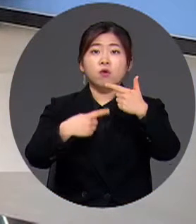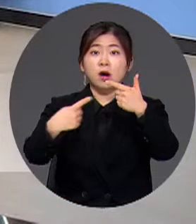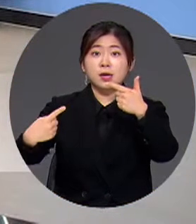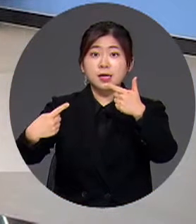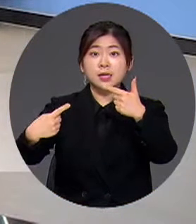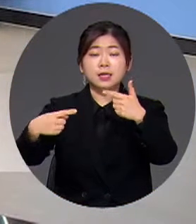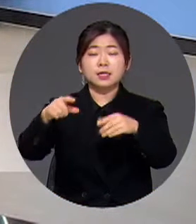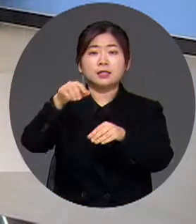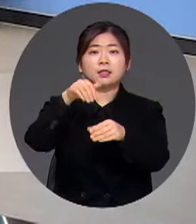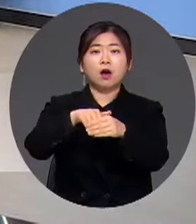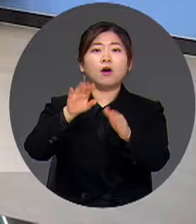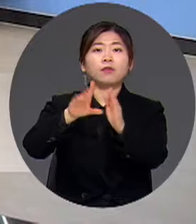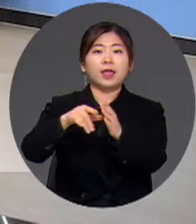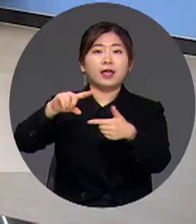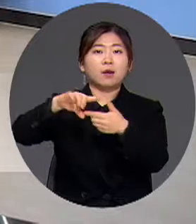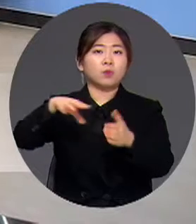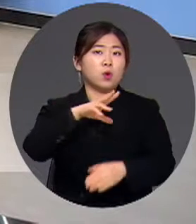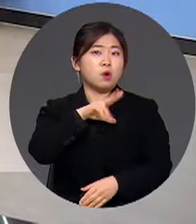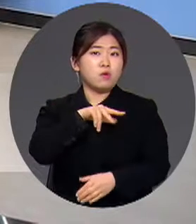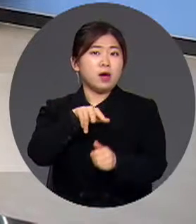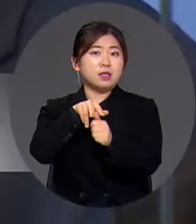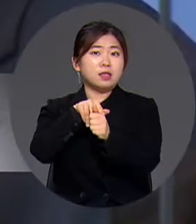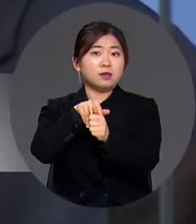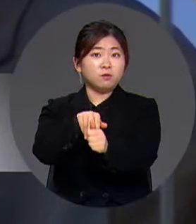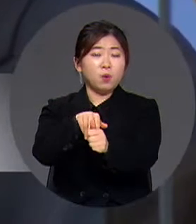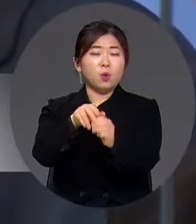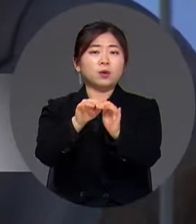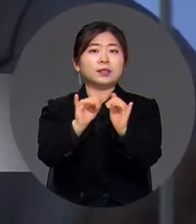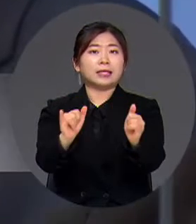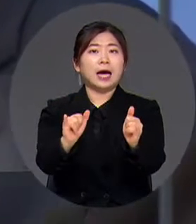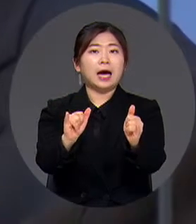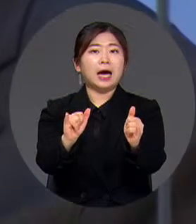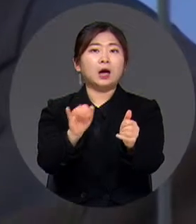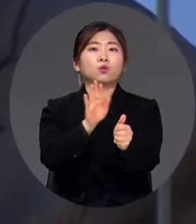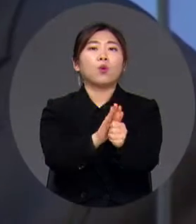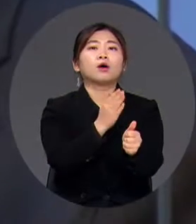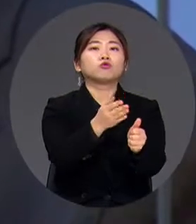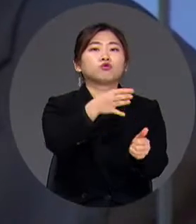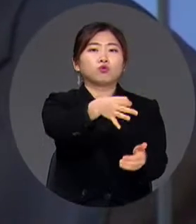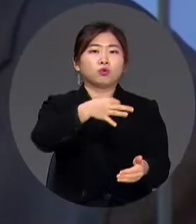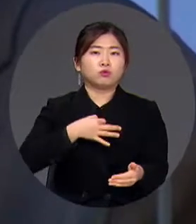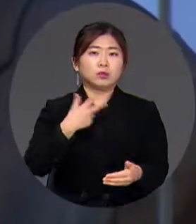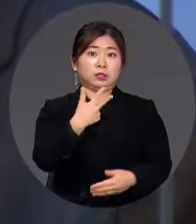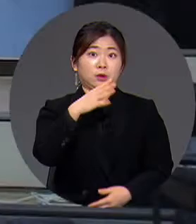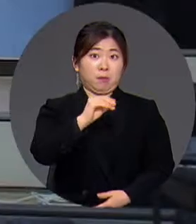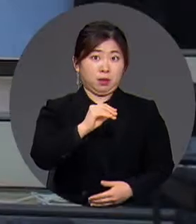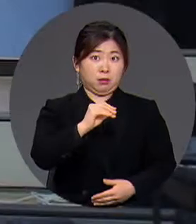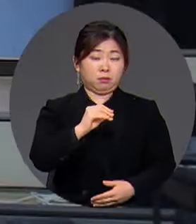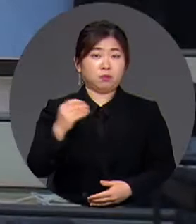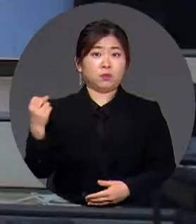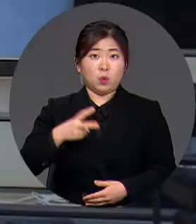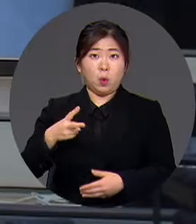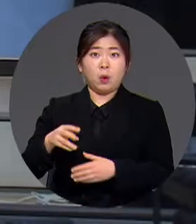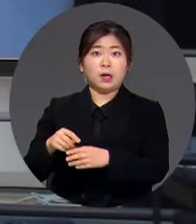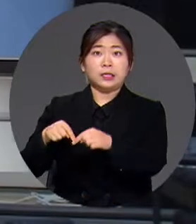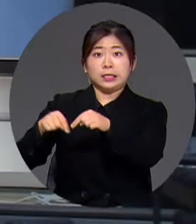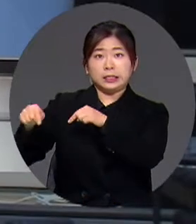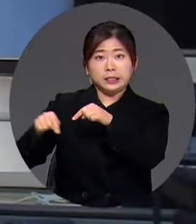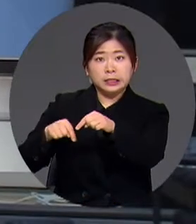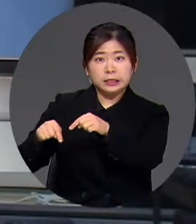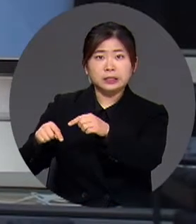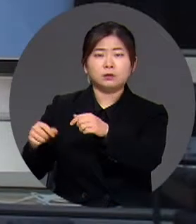도와주는 대가로 예비 후보자 측으로부터 7천만 원을 받은 혐의를 받고 있습니다 또 자치 단체장과 보좌관